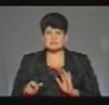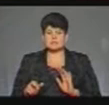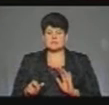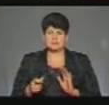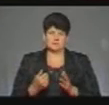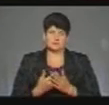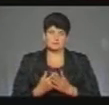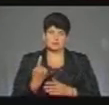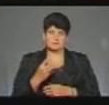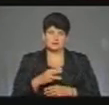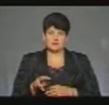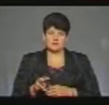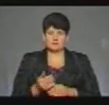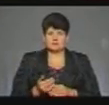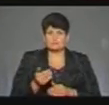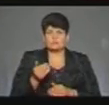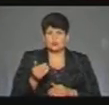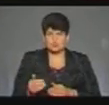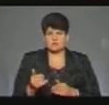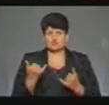мільйона, опинилися за сучасним кордоном